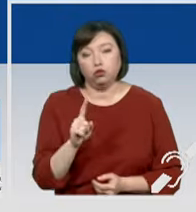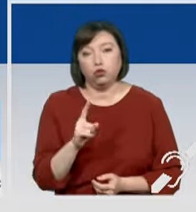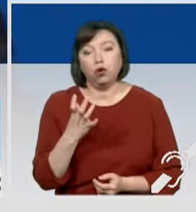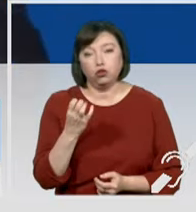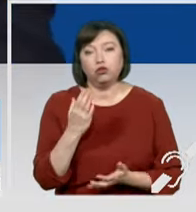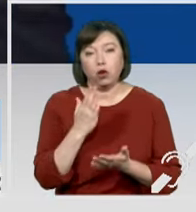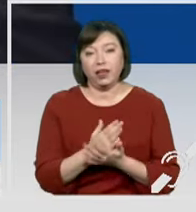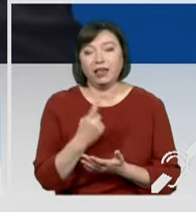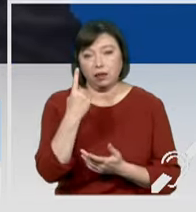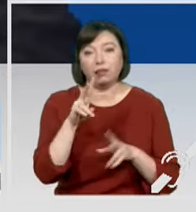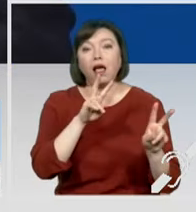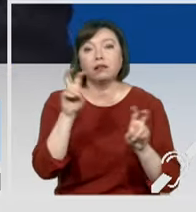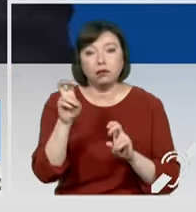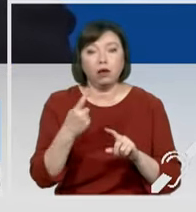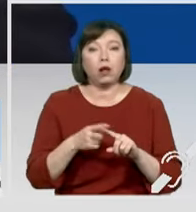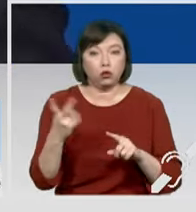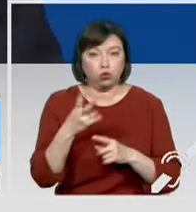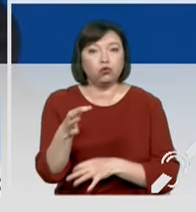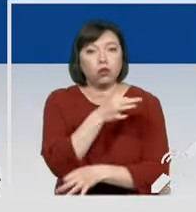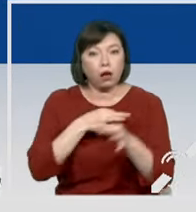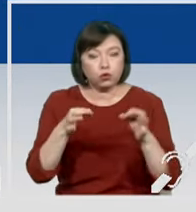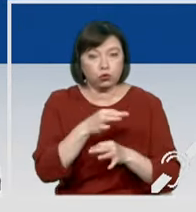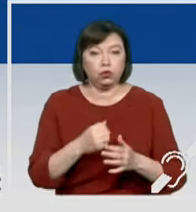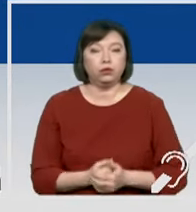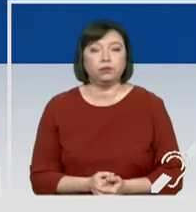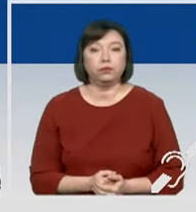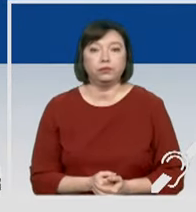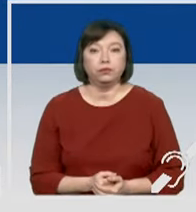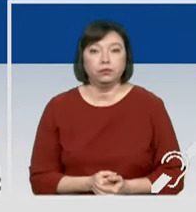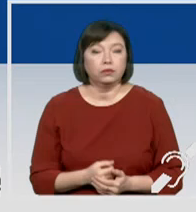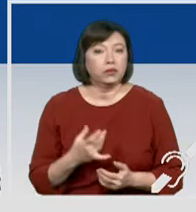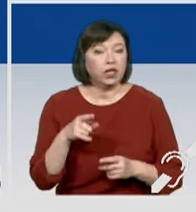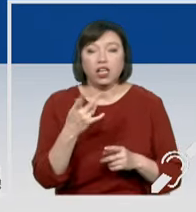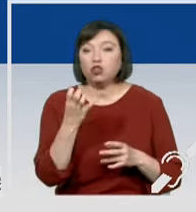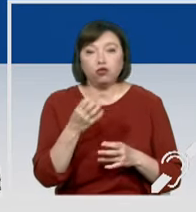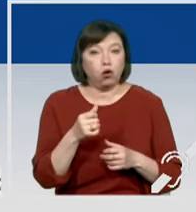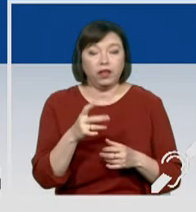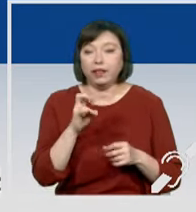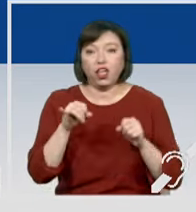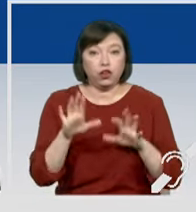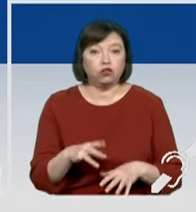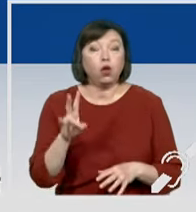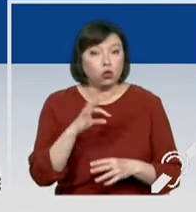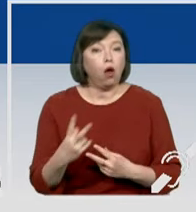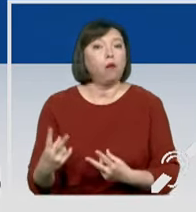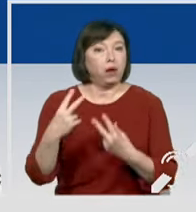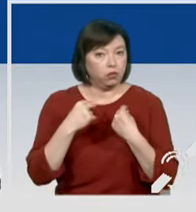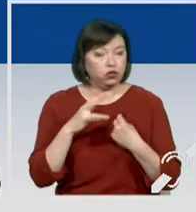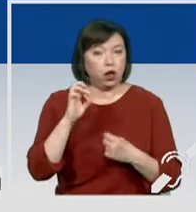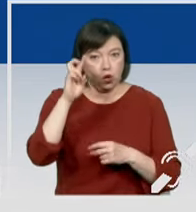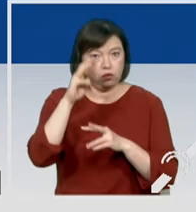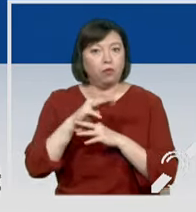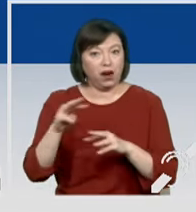încă un subiect care trebuie abordat, cel puțin încă unul, care încă nu e rezolvat. Dar am primit asigurări din partea